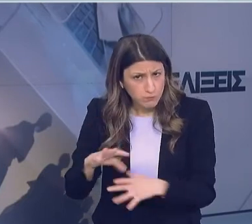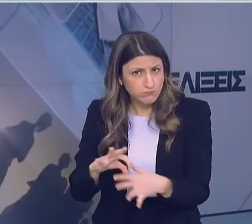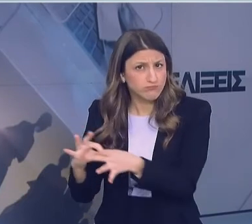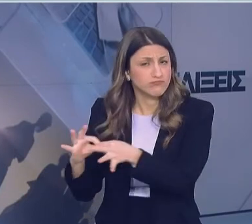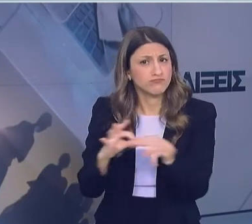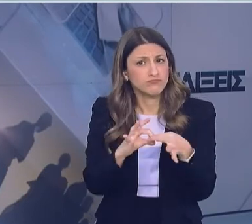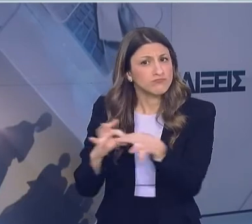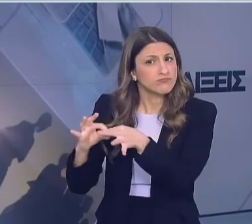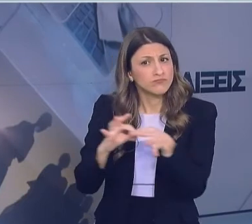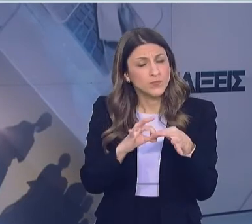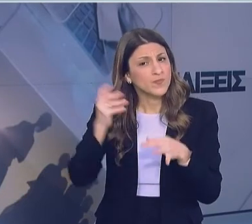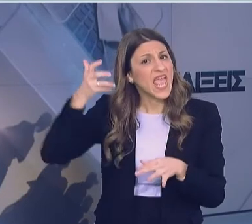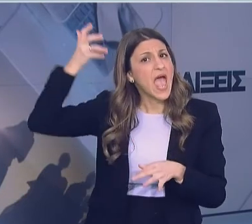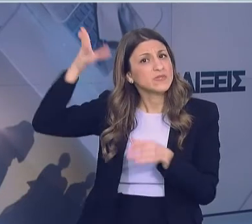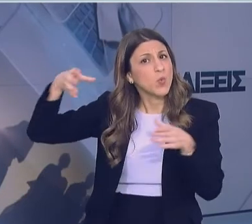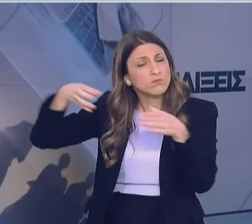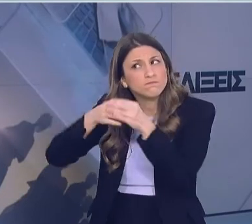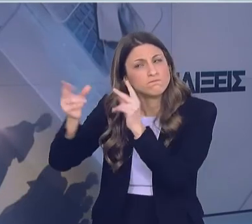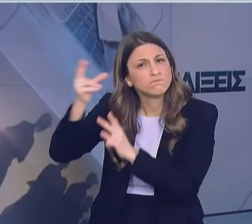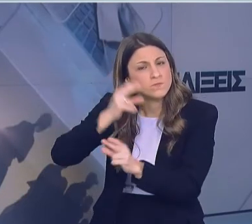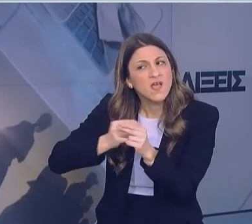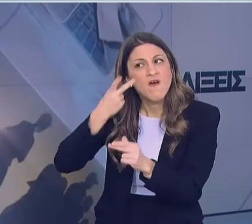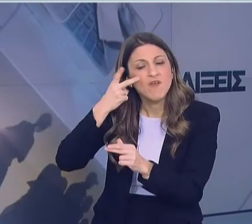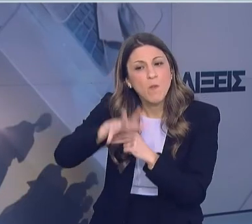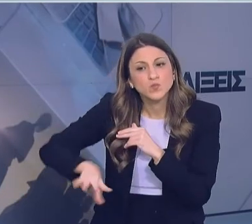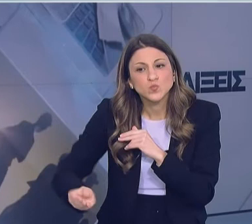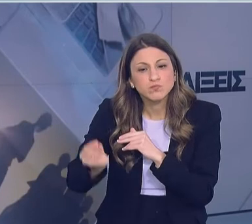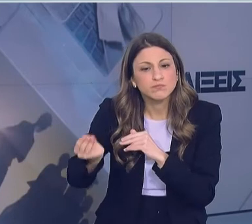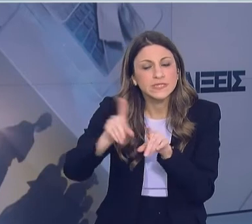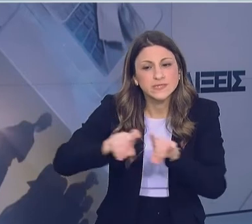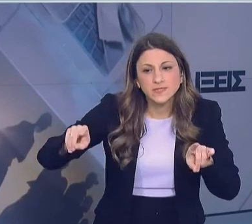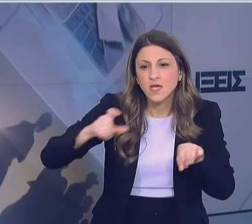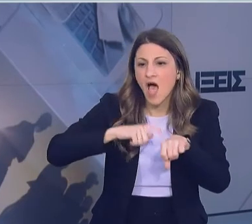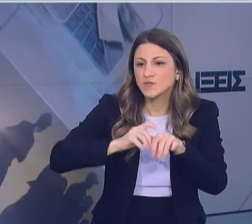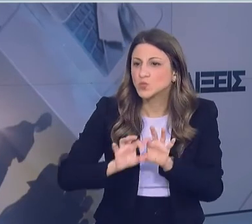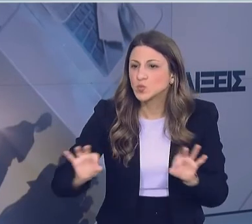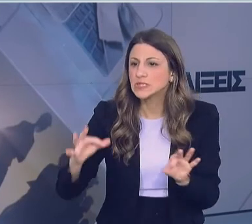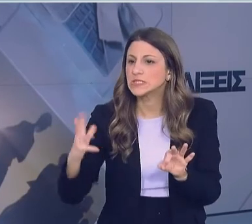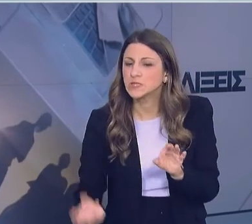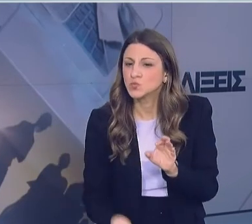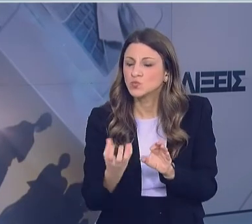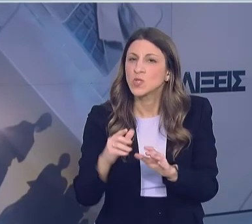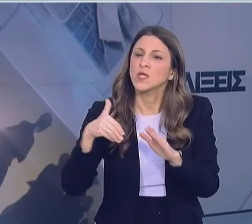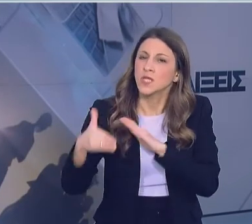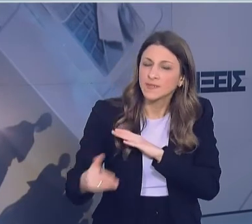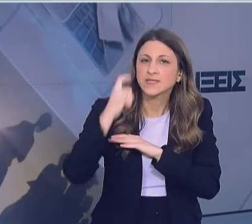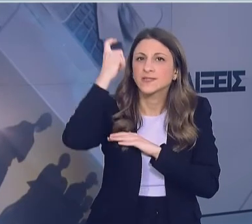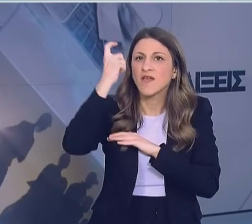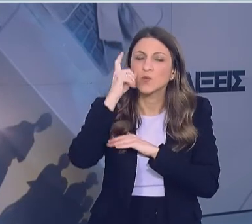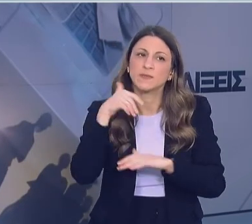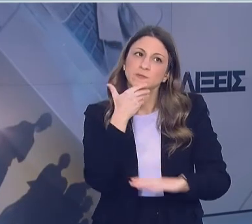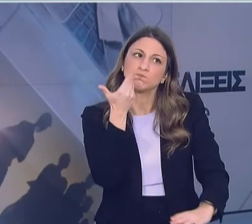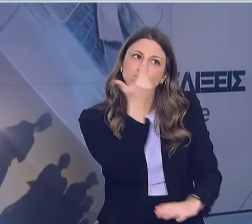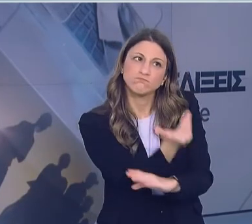συνεργασία με την επιστημονική κοινότητα, αξιολογούμε την κατάσταση, τα δεδομένα που υπάρχουν και αναλόγως εισηγούμαστε στον